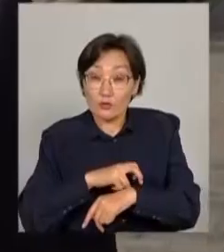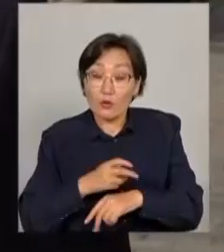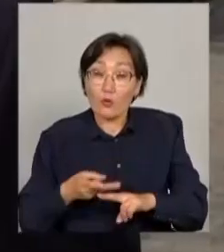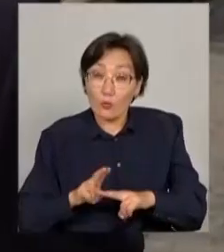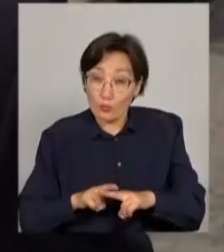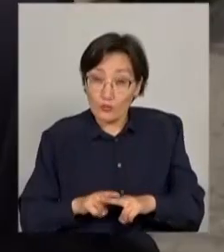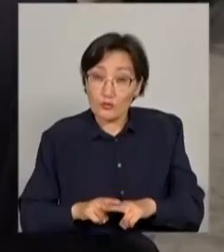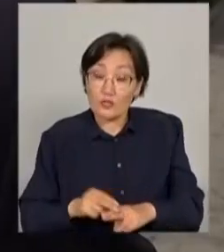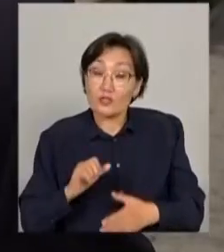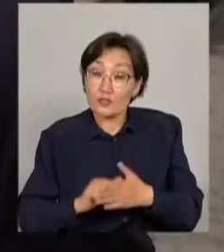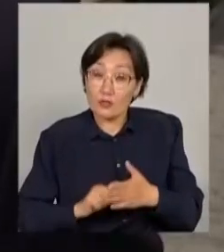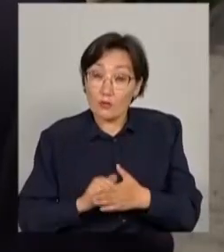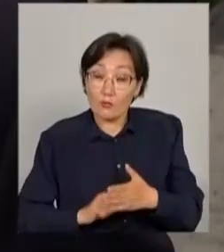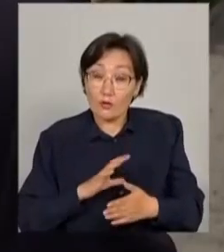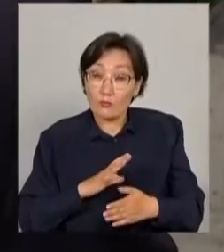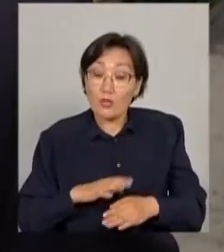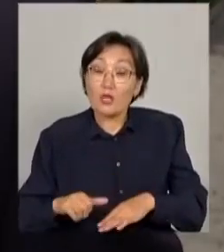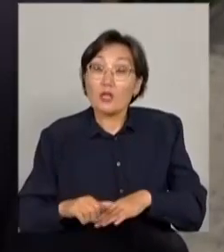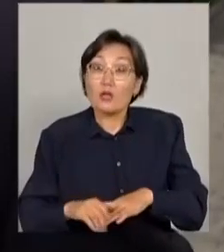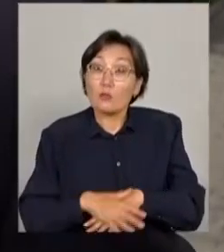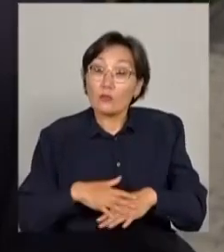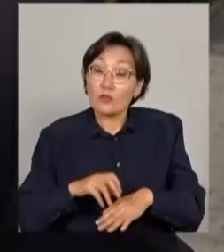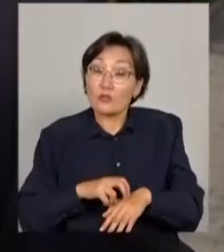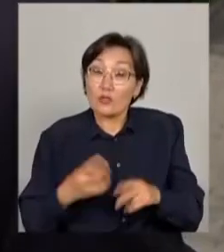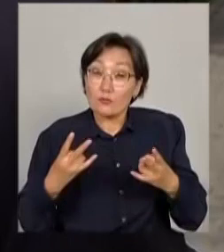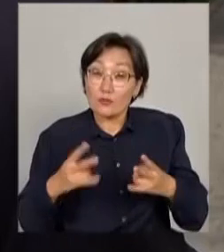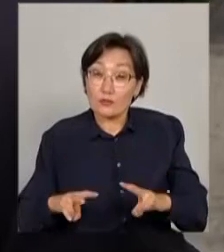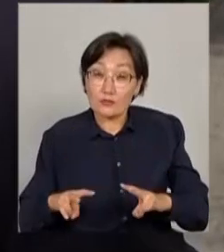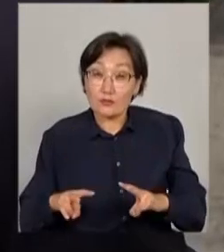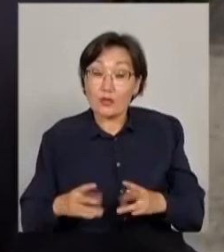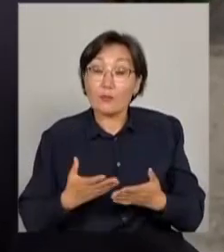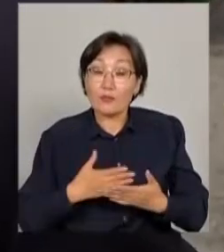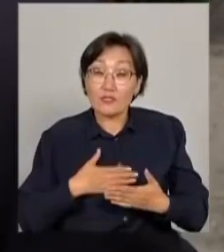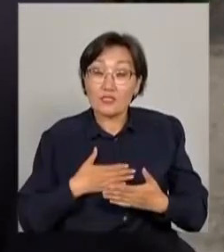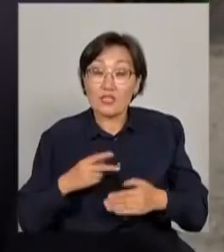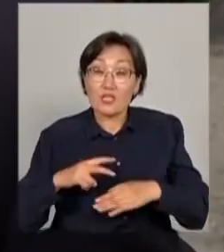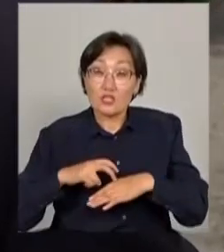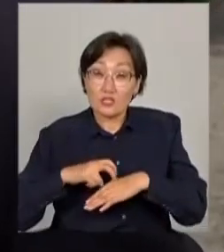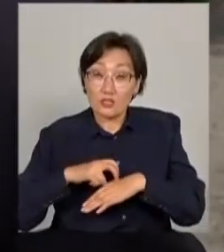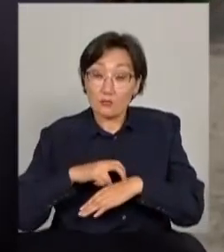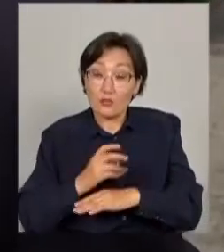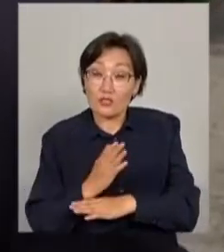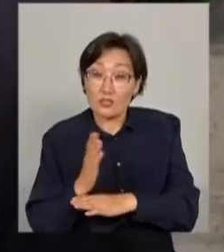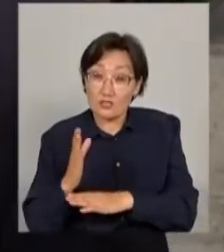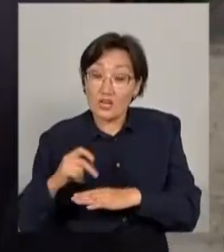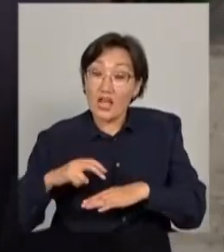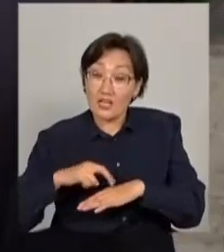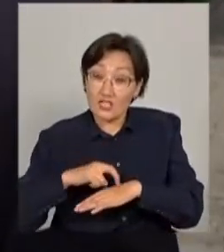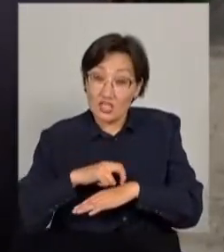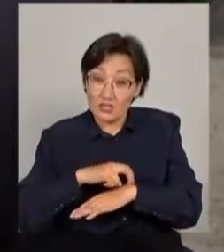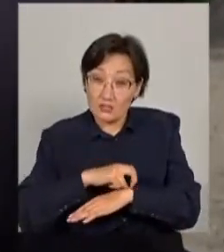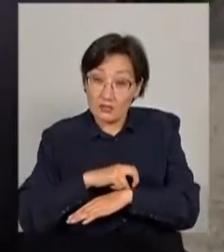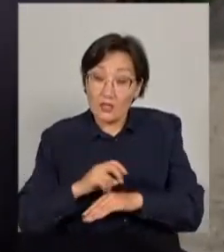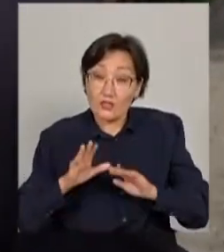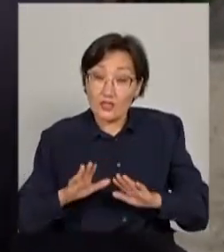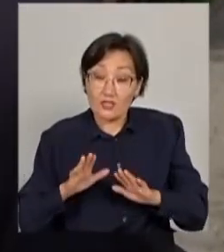берді. Тұрғындардың қорқатын ешқандай себебі жоқ. Ол жаңағы біздің жаңағы ағаштағы жәндіктер, ол